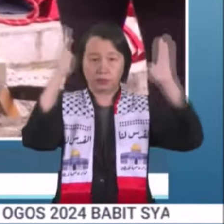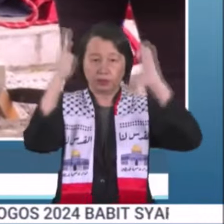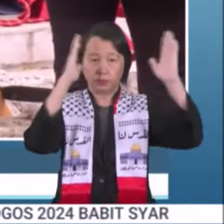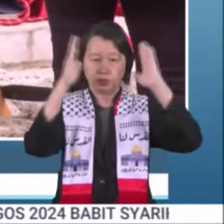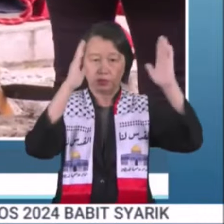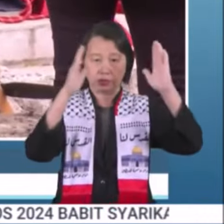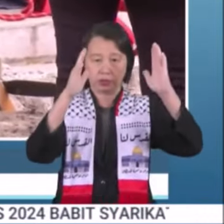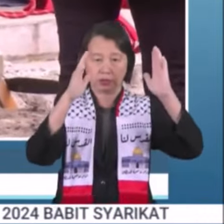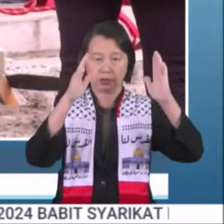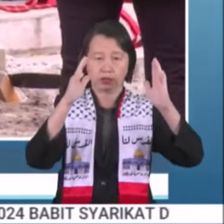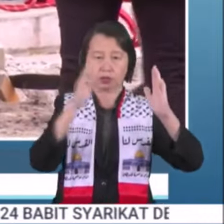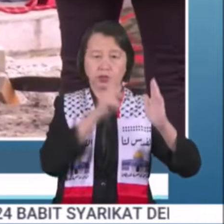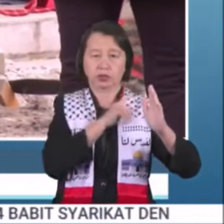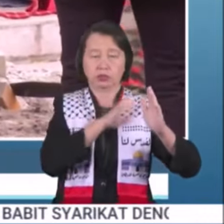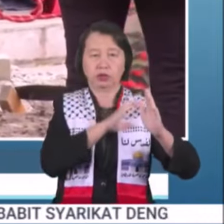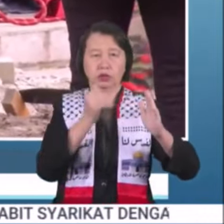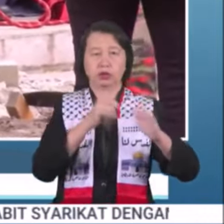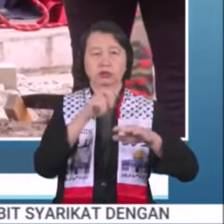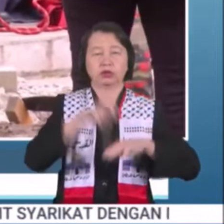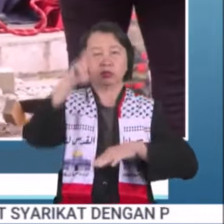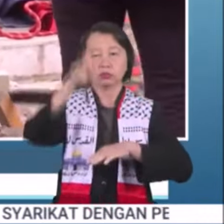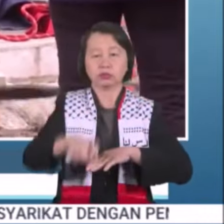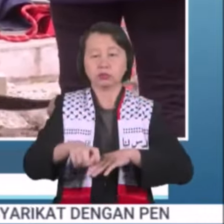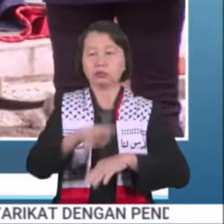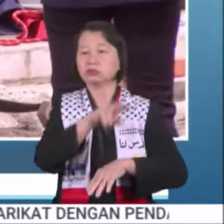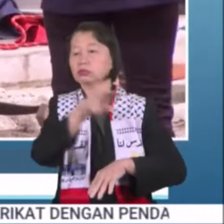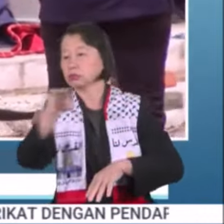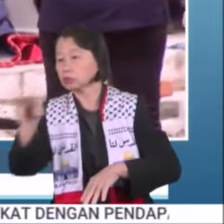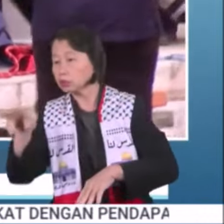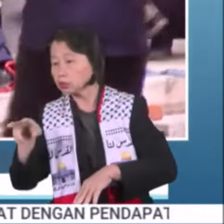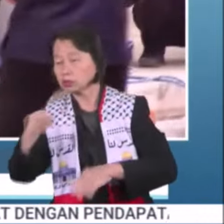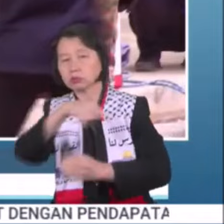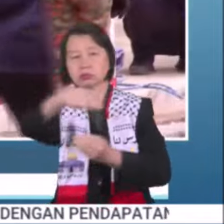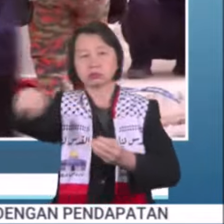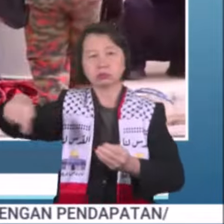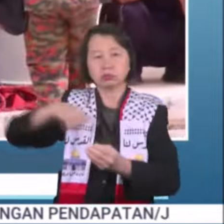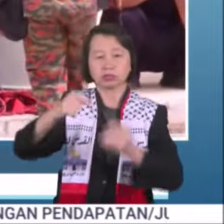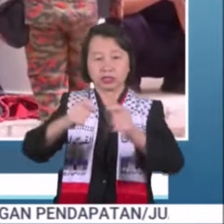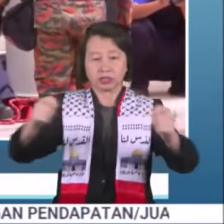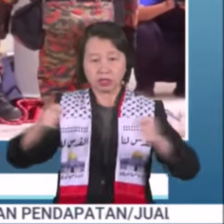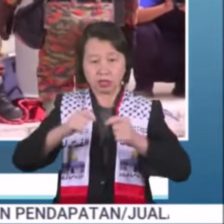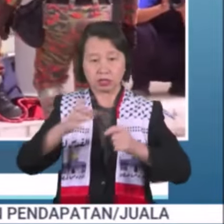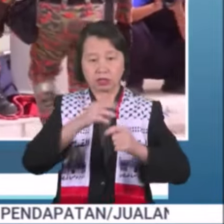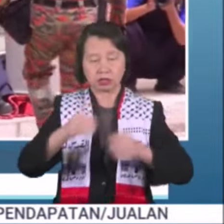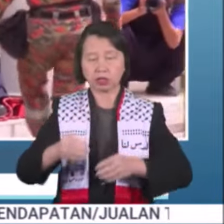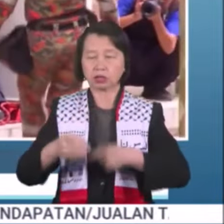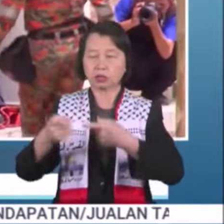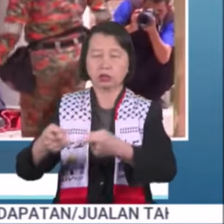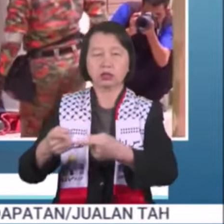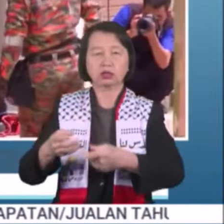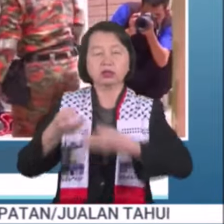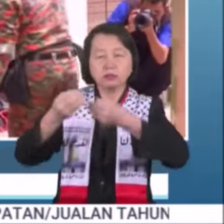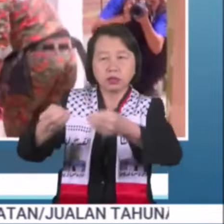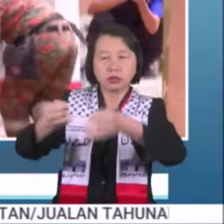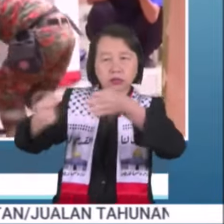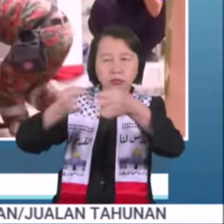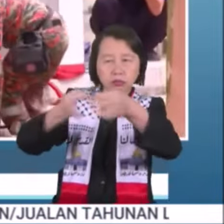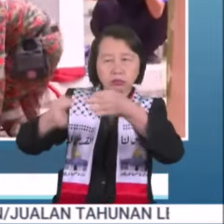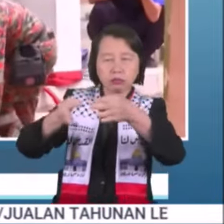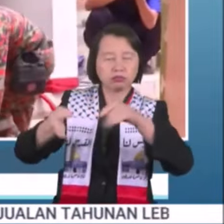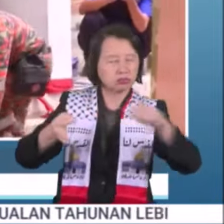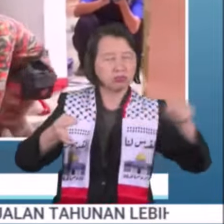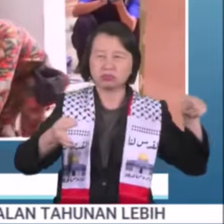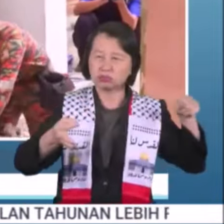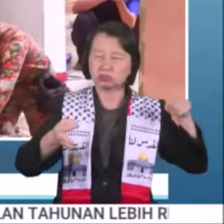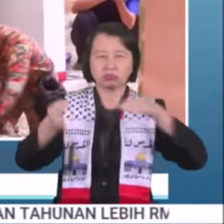Sri Razaluddin Hussein turun padang meninjau sekitar lokasi selain diberikan taklimat berhubung